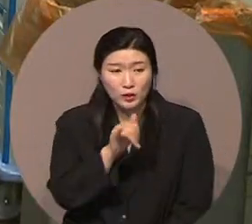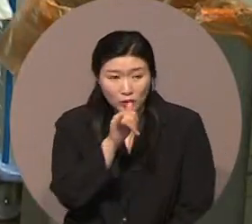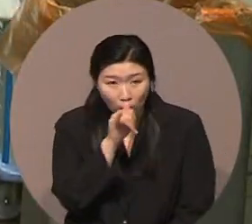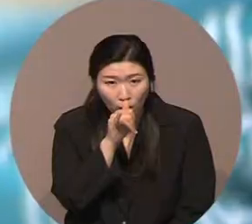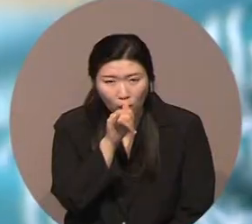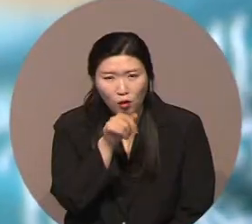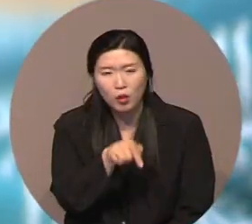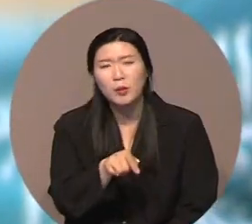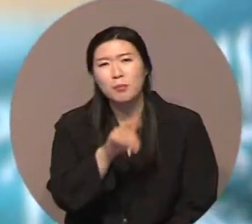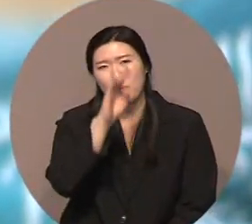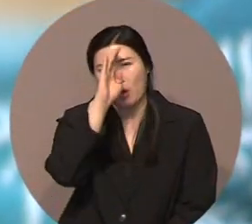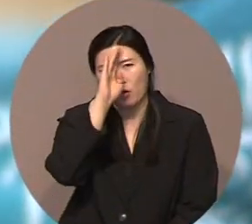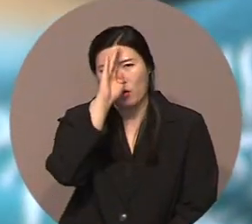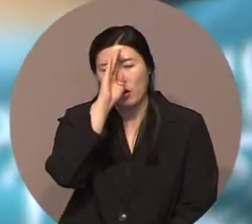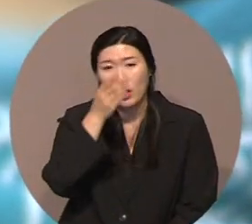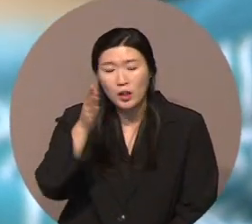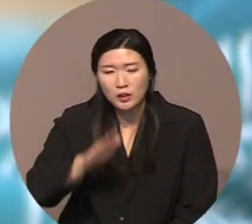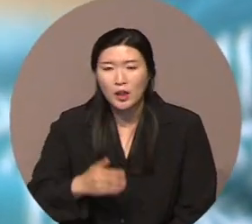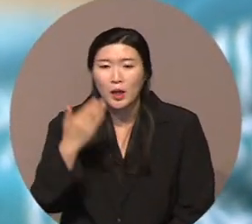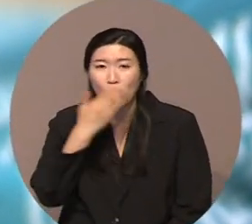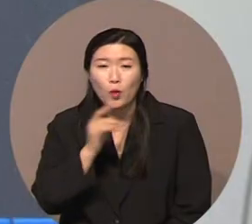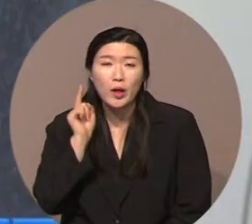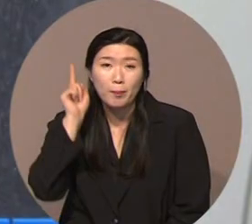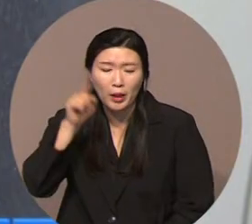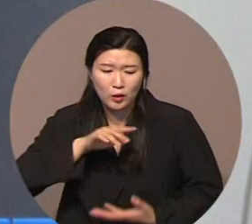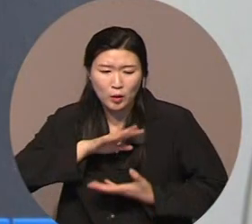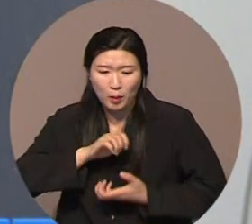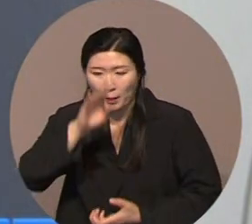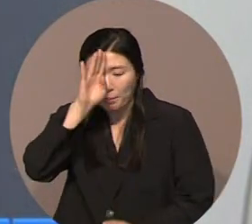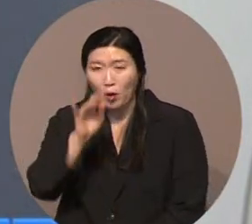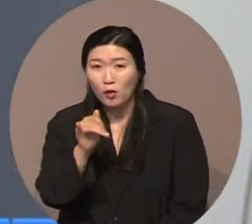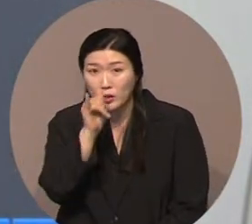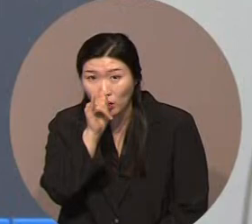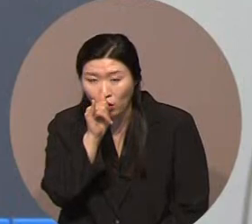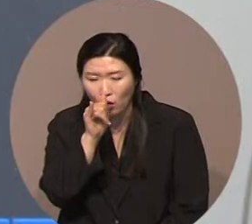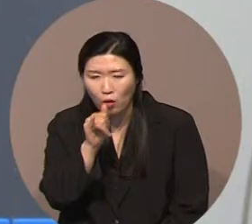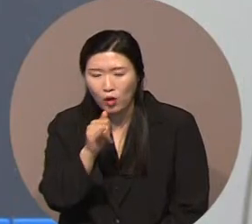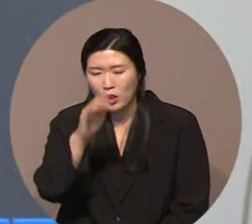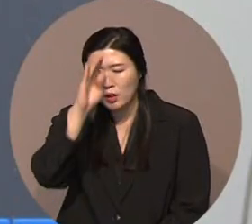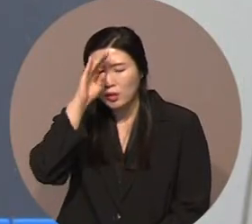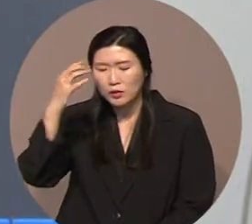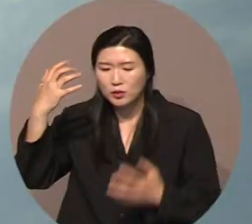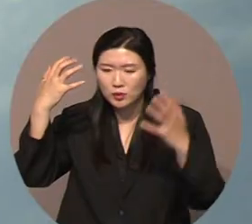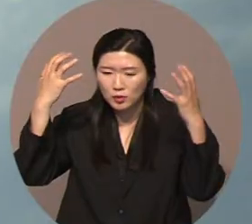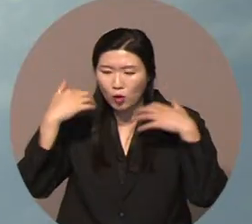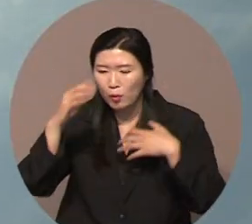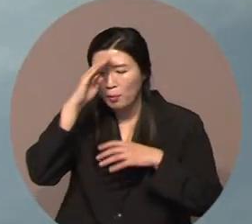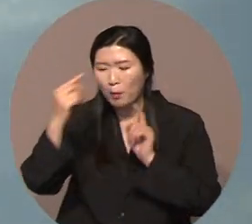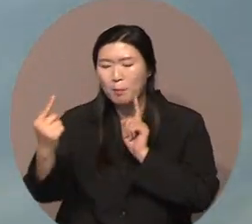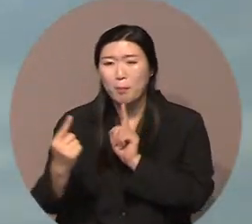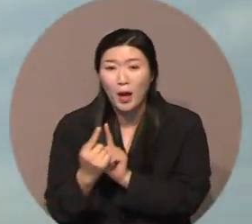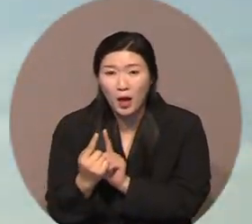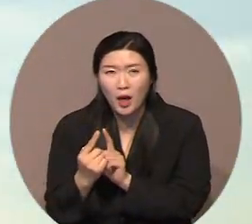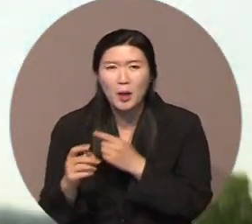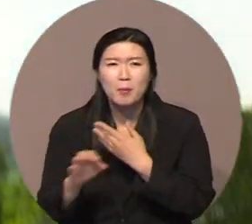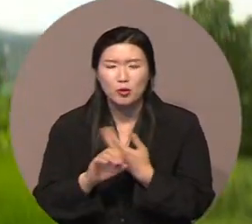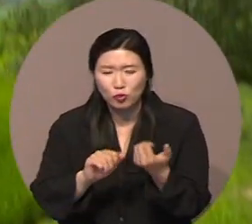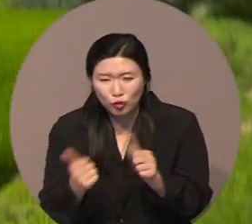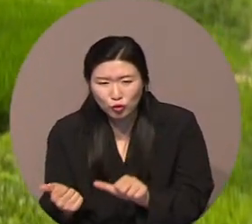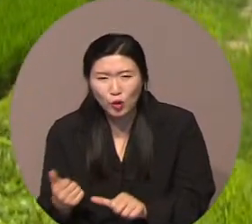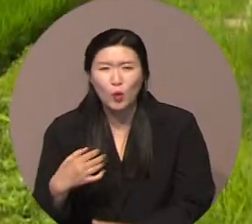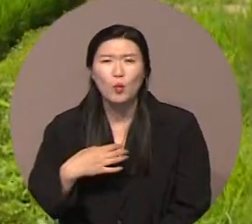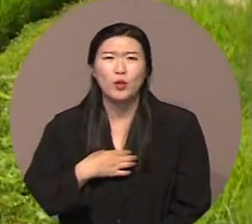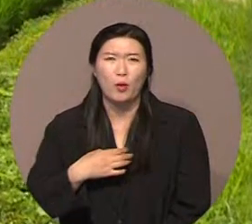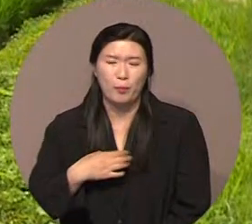온열 질환은 고혈압, 당뇨병, 심혈관 등의 환자에게 특히 위험한데, 만성 질환을 앓는 고령층이